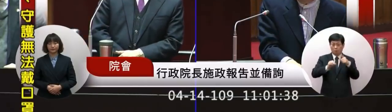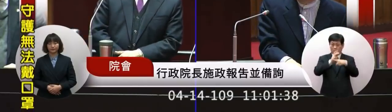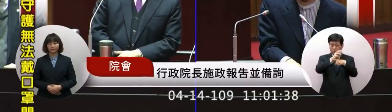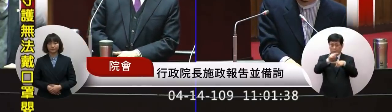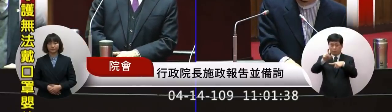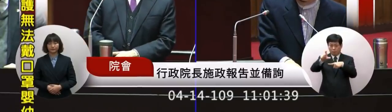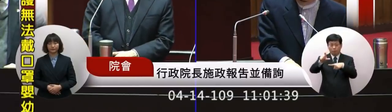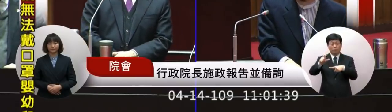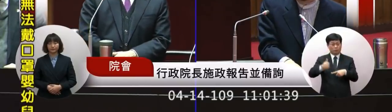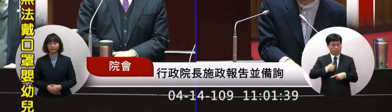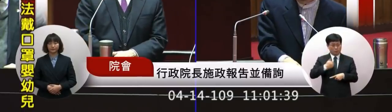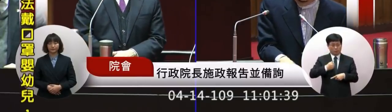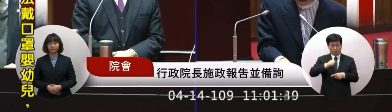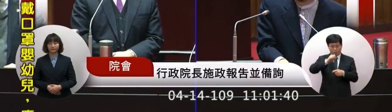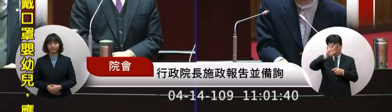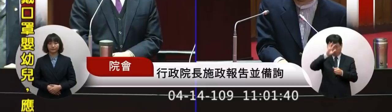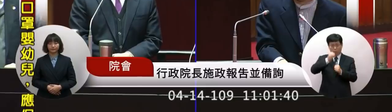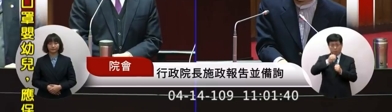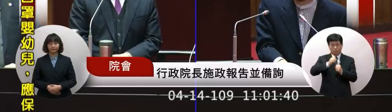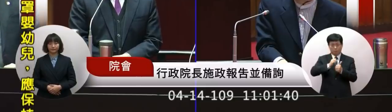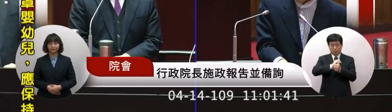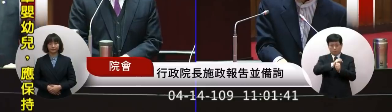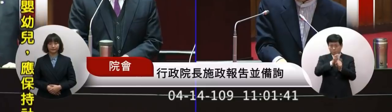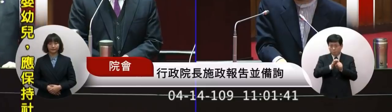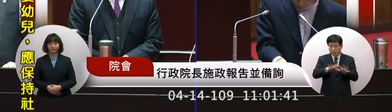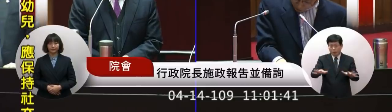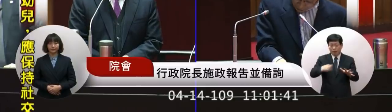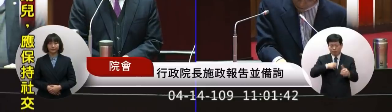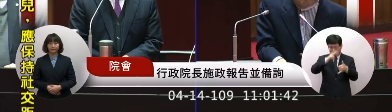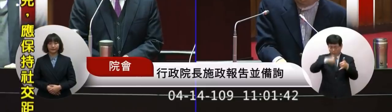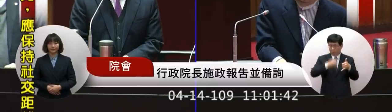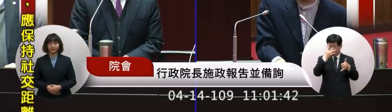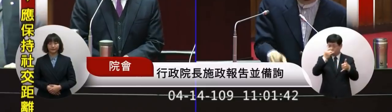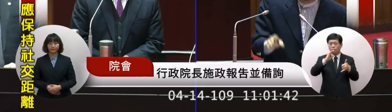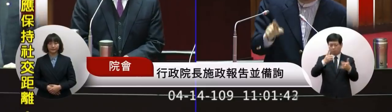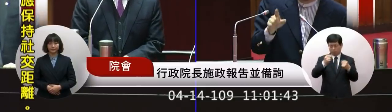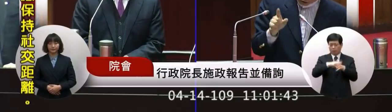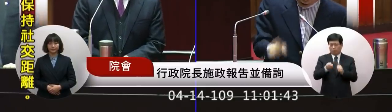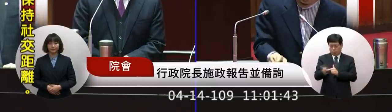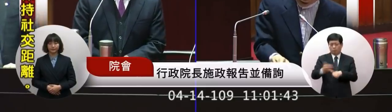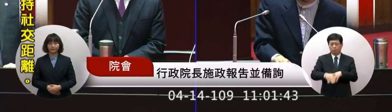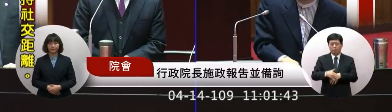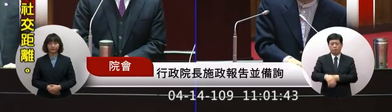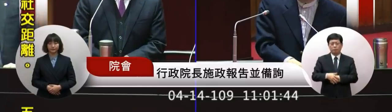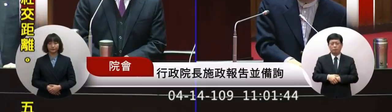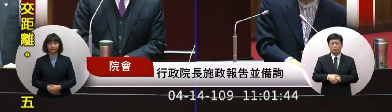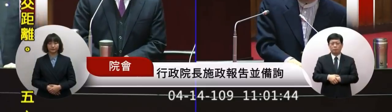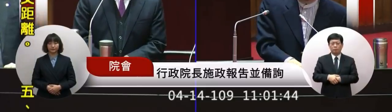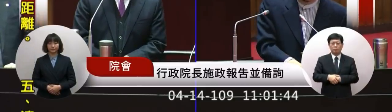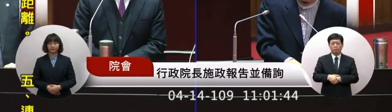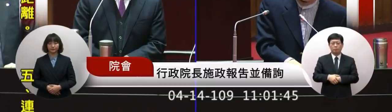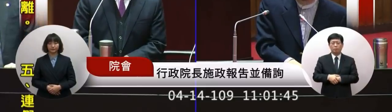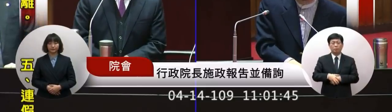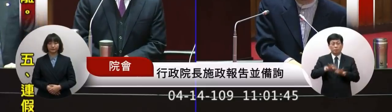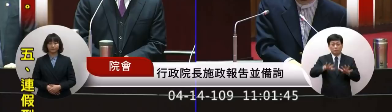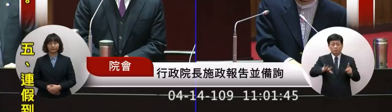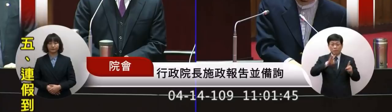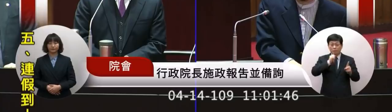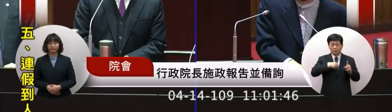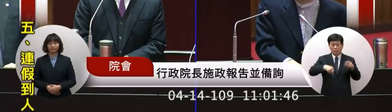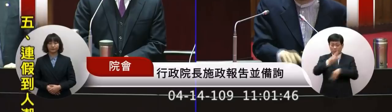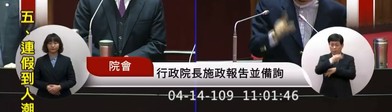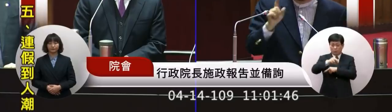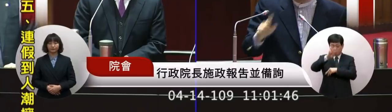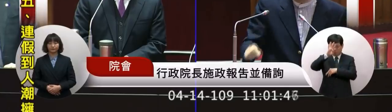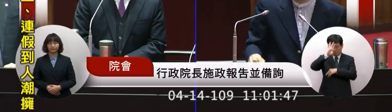肺炎没有症状者，但是病毒传染力还是很高。所以，流行病的